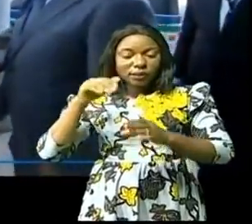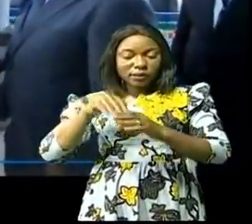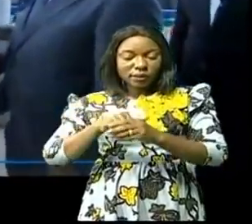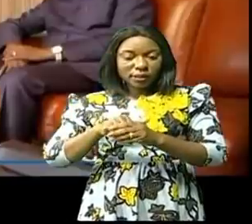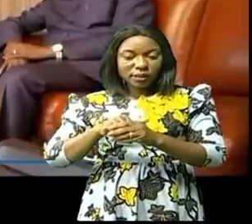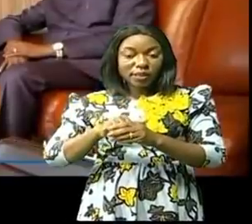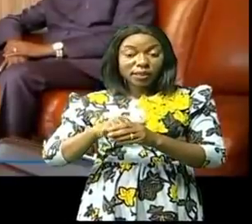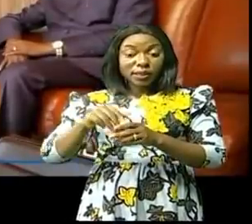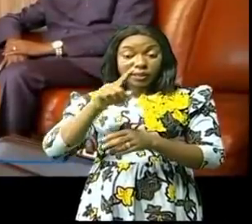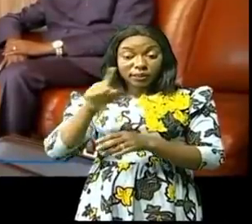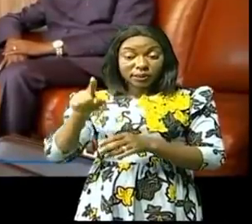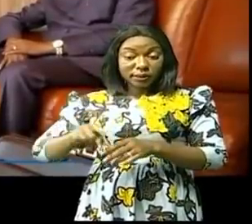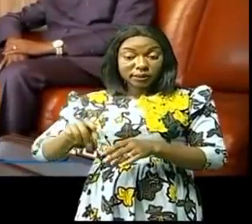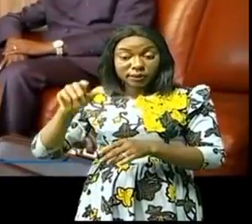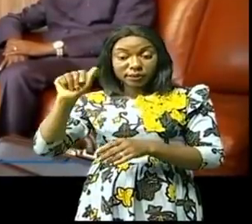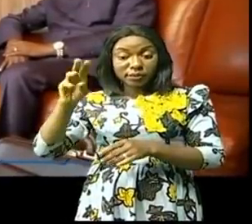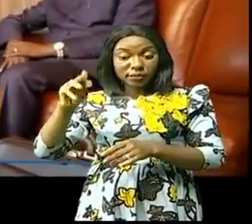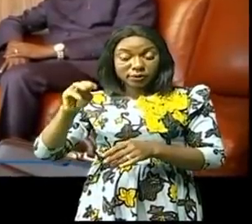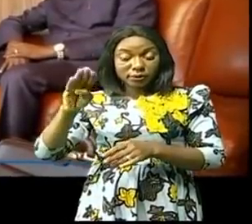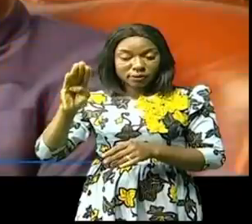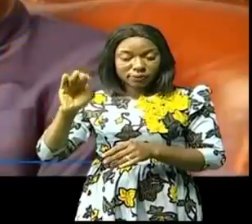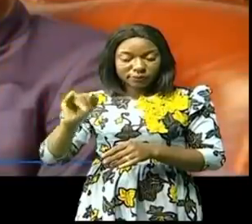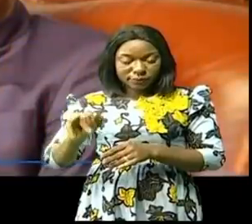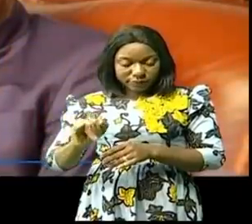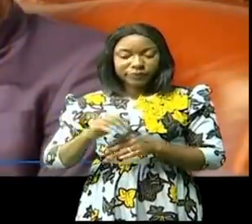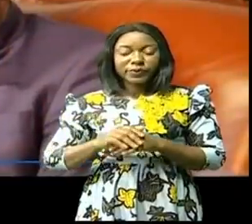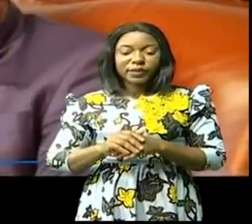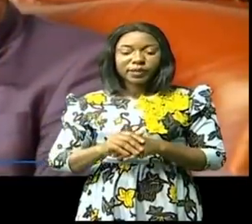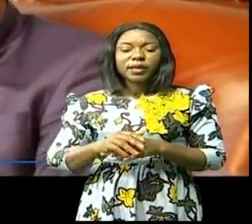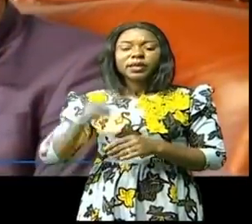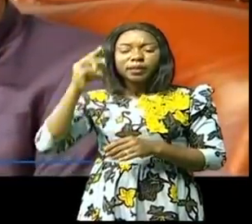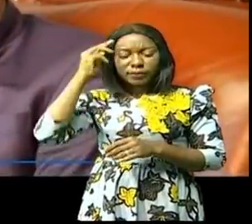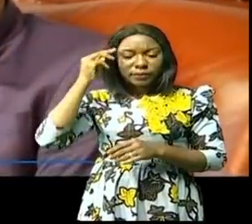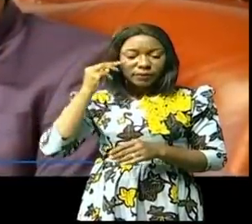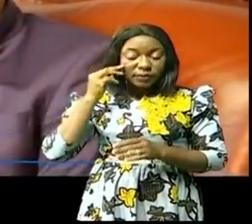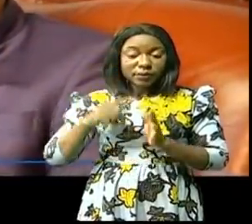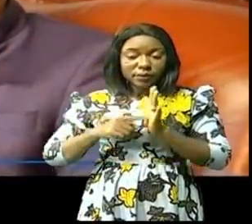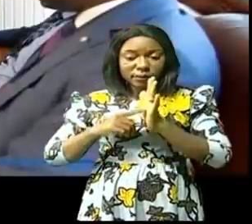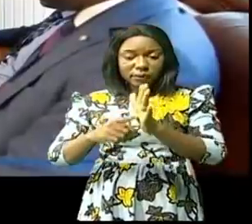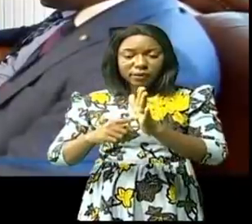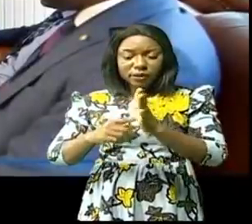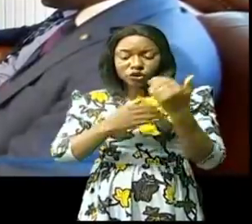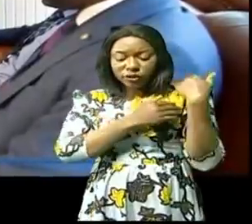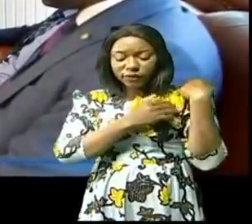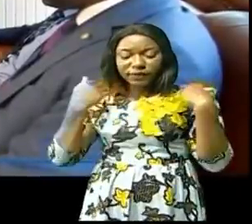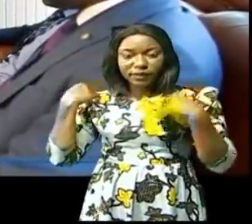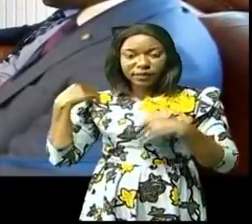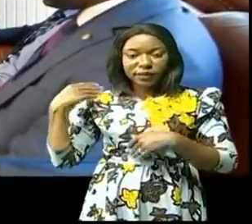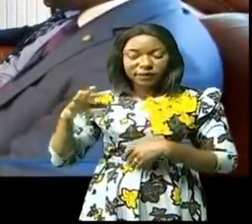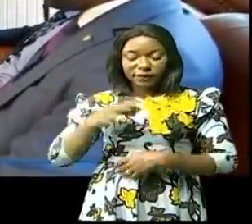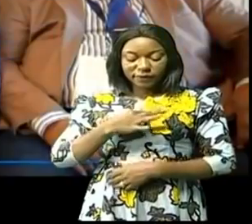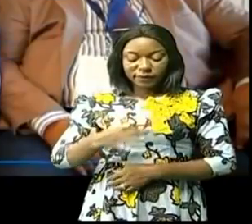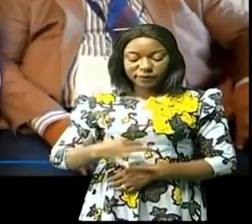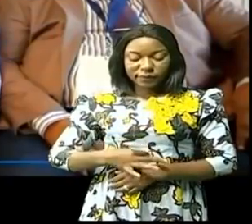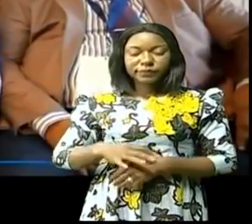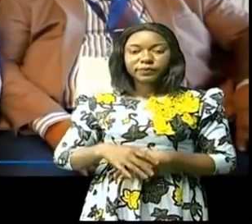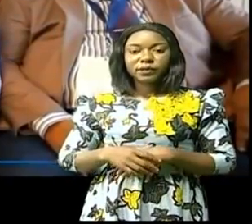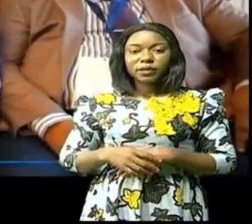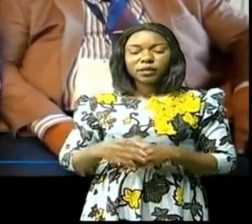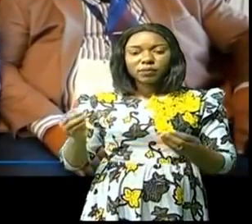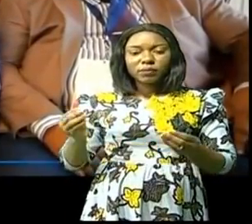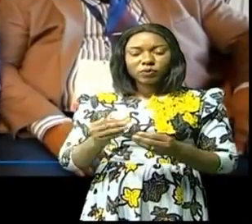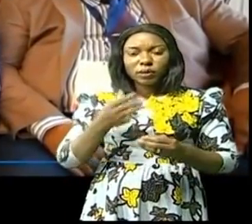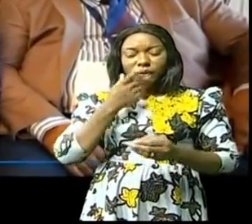Kaunda. Daniel Asselo Kito Akoy est allé représenter les chefs de l'État Félix Antoine Tshisekedi Tshilombo, pour qui